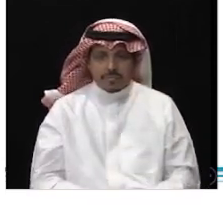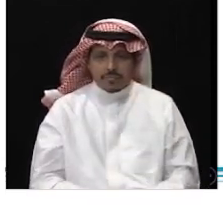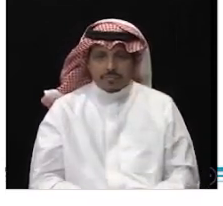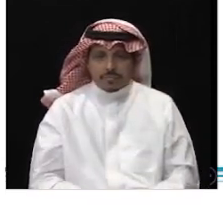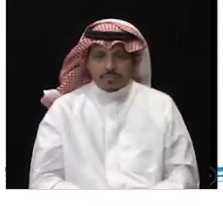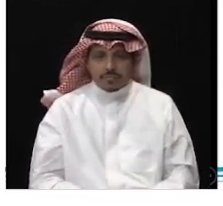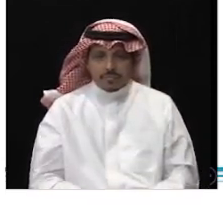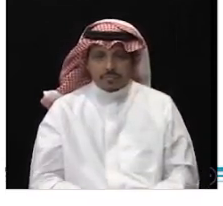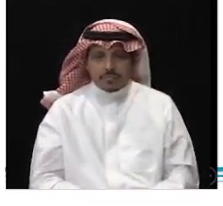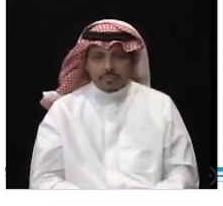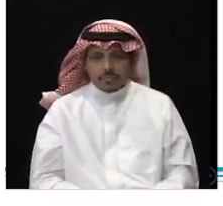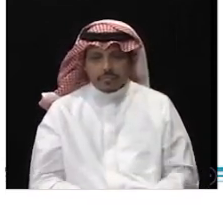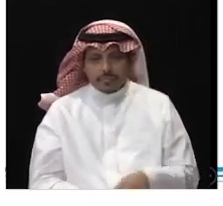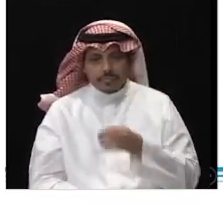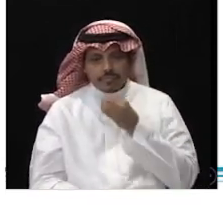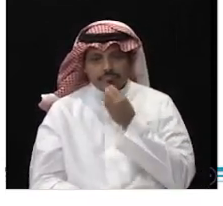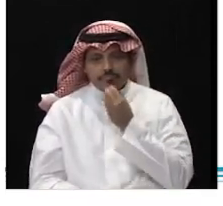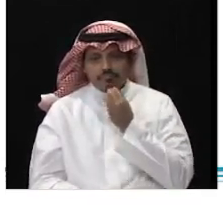فيكم.